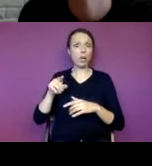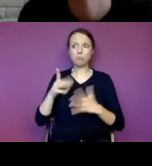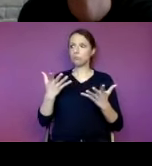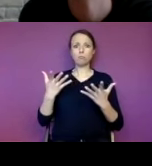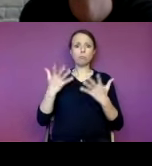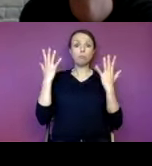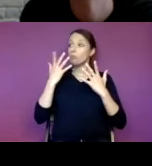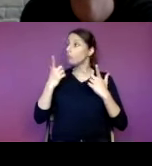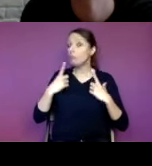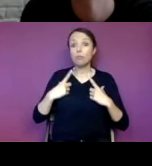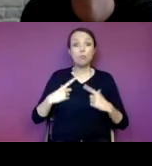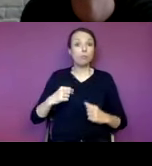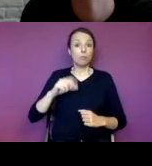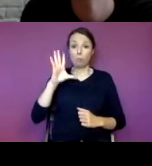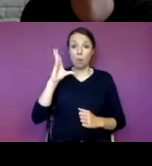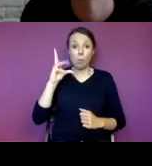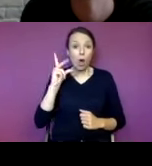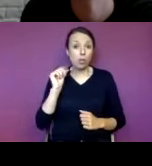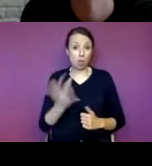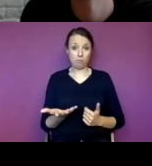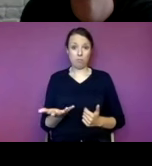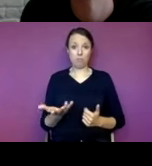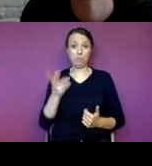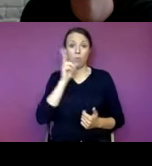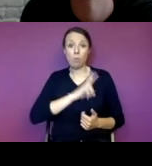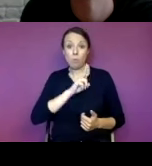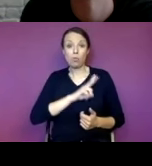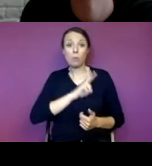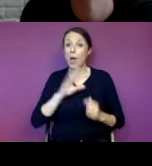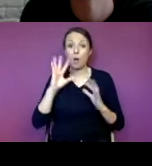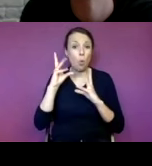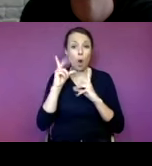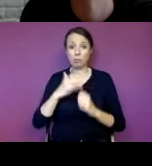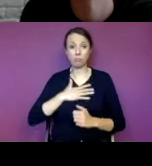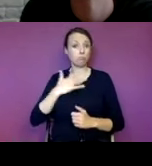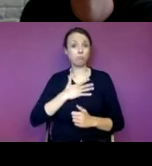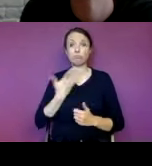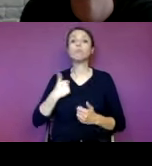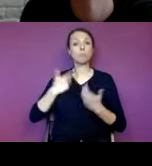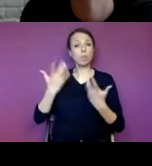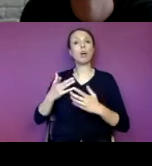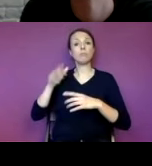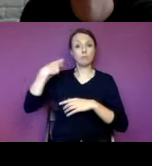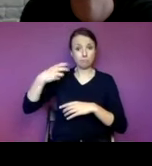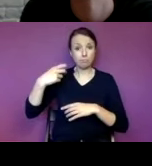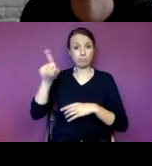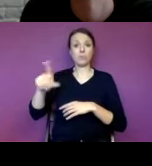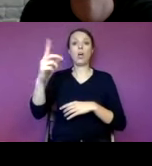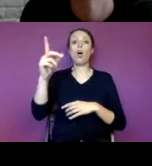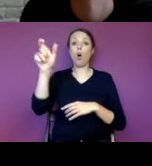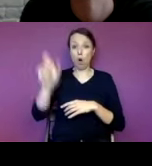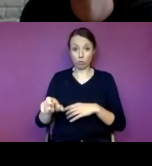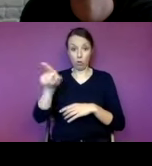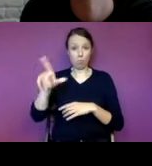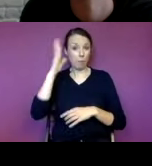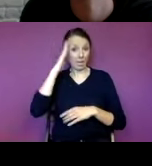trochę ironicznie, tak? Jakby tak, zachwycił mnie. Zaczęłam rozmawiać z mieszkanką tego budynku i bardzo szybko się okazało,